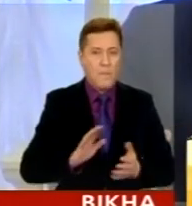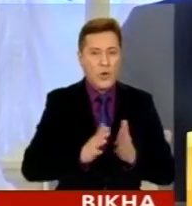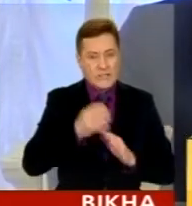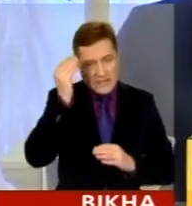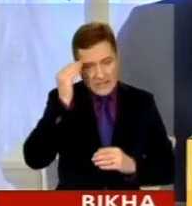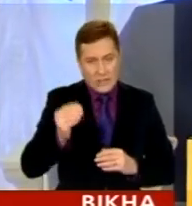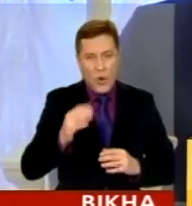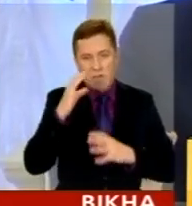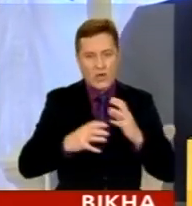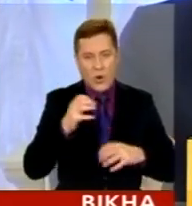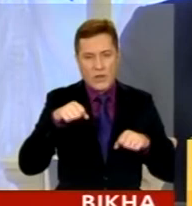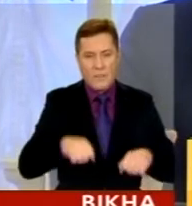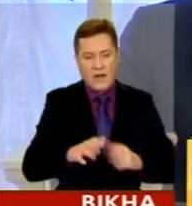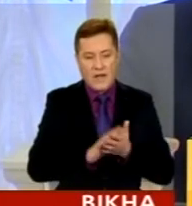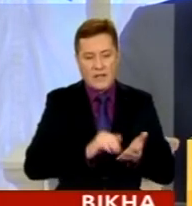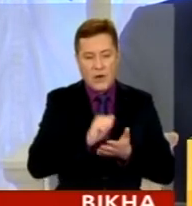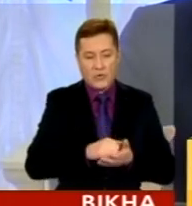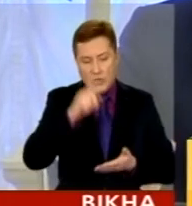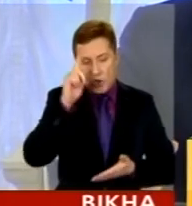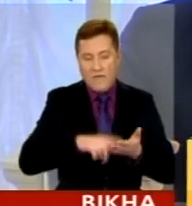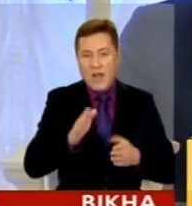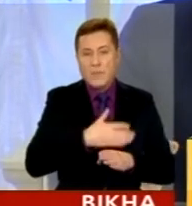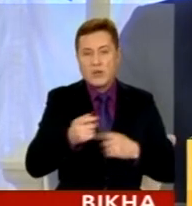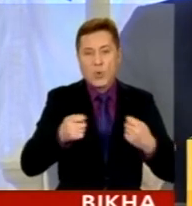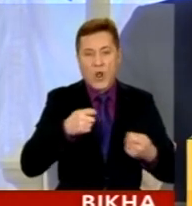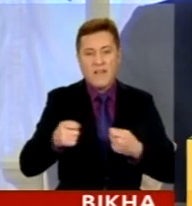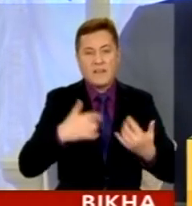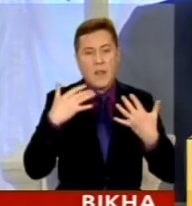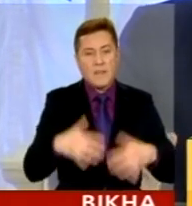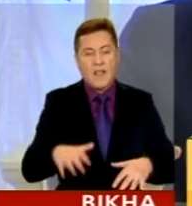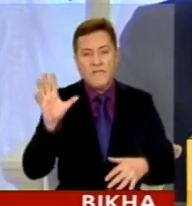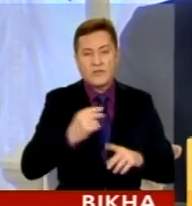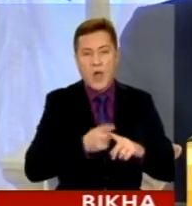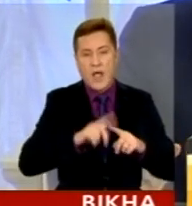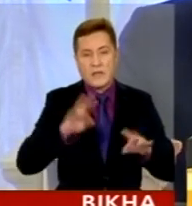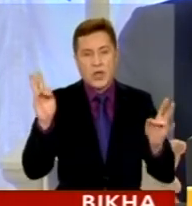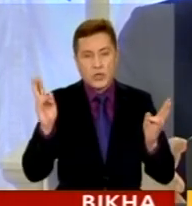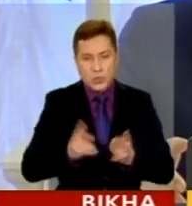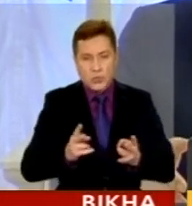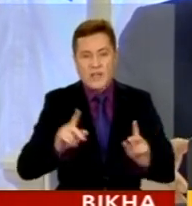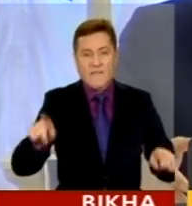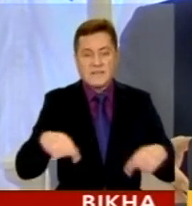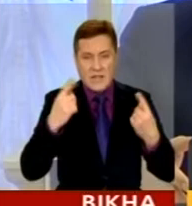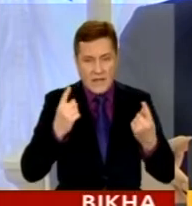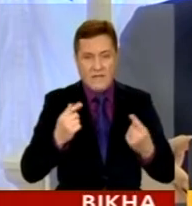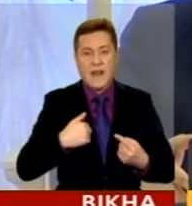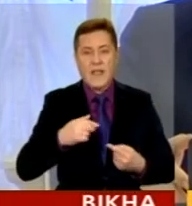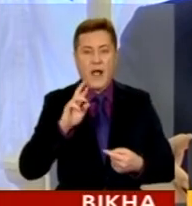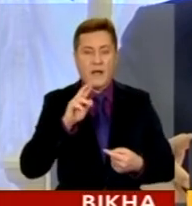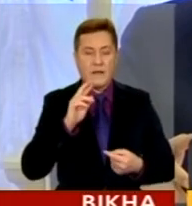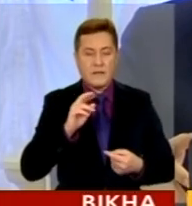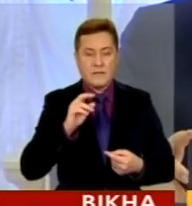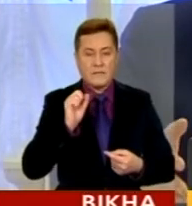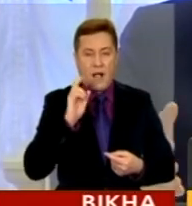Международные права нарушены, доверие между руководителями потеряно, все это надо восстанавливать. Я как